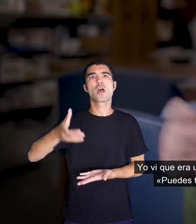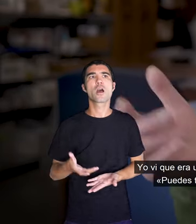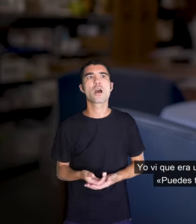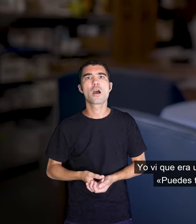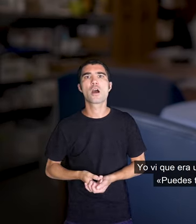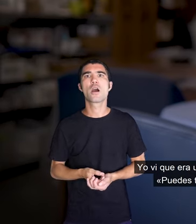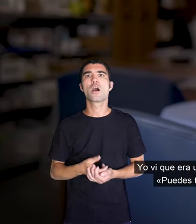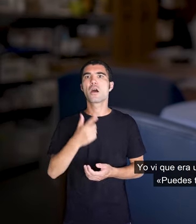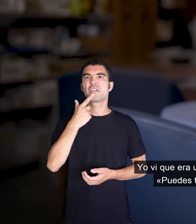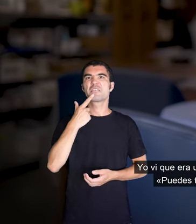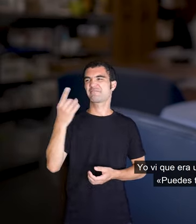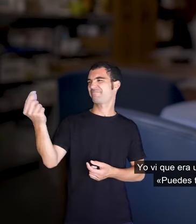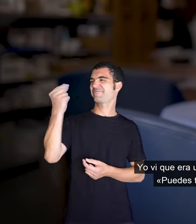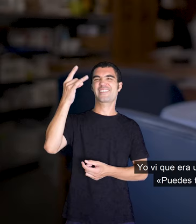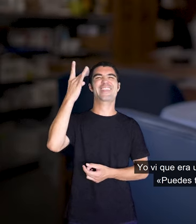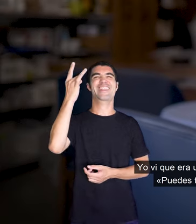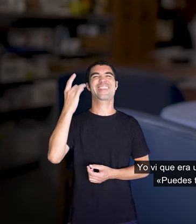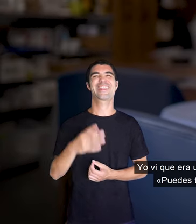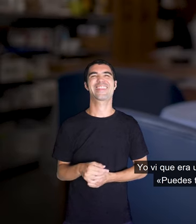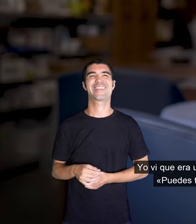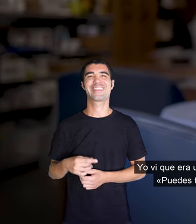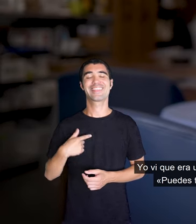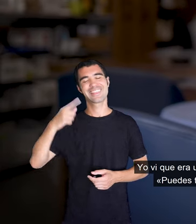que era una tonteria que m'havia dit.